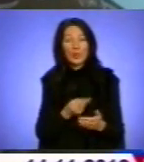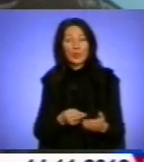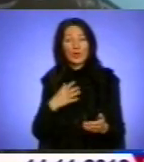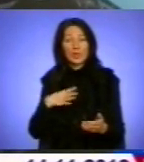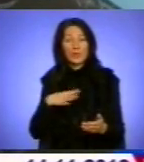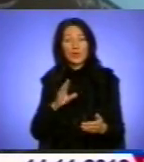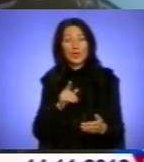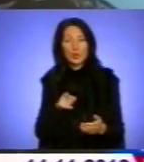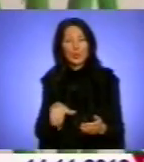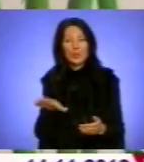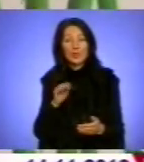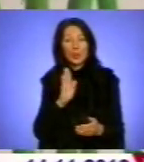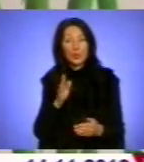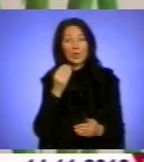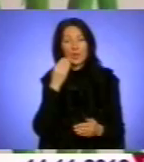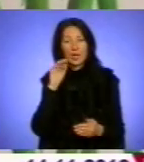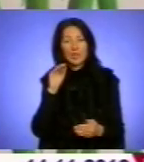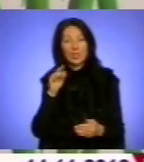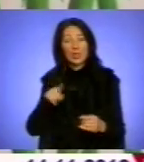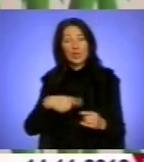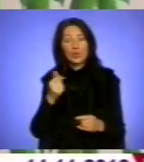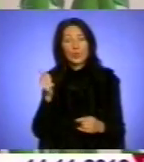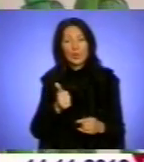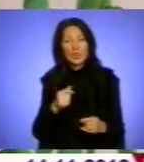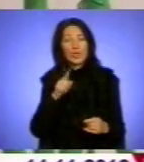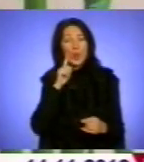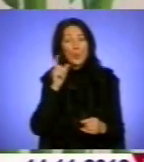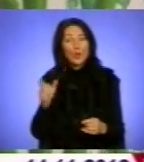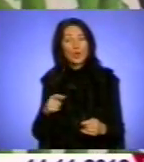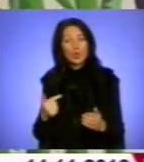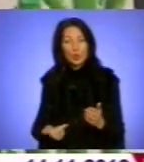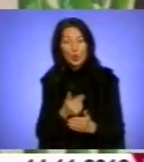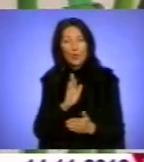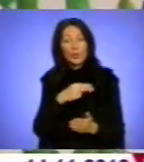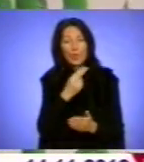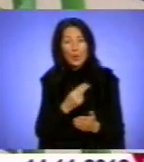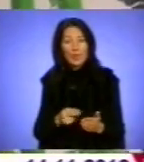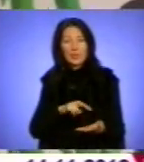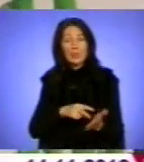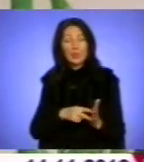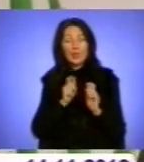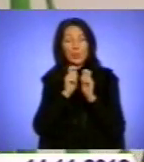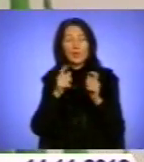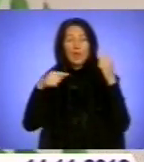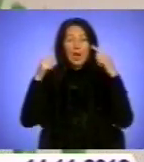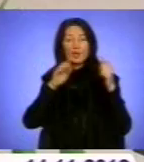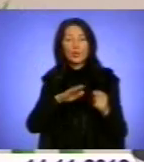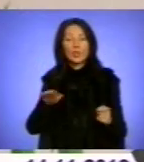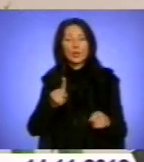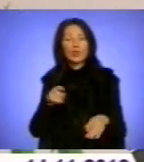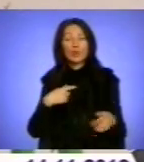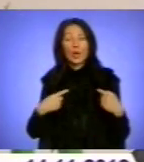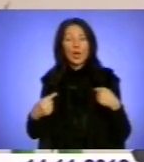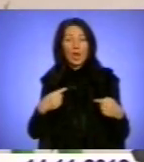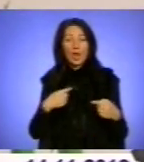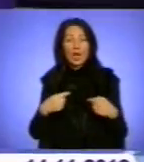тут найкраще. Наступного тижня молодь знову візьметься за пензлі. Запланували подарувати каску дітям, що страждають на ДЦП.